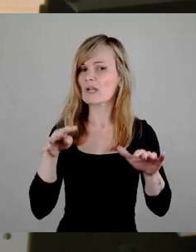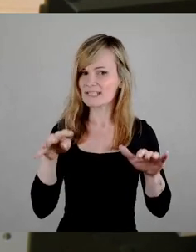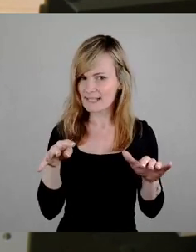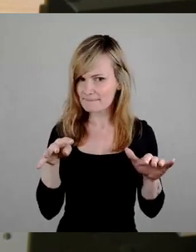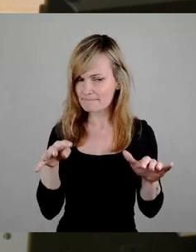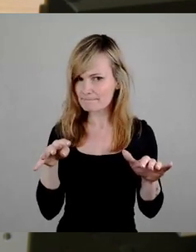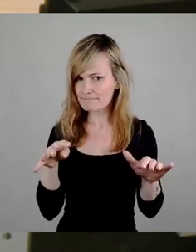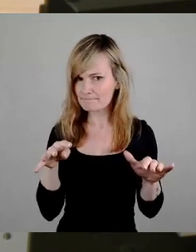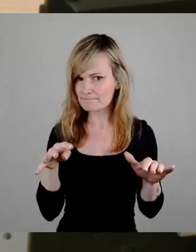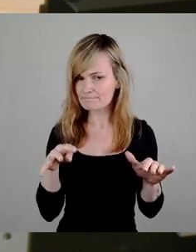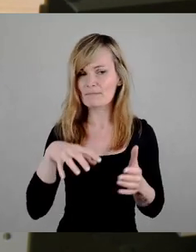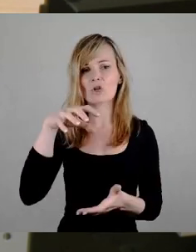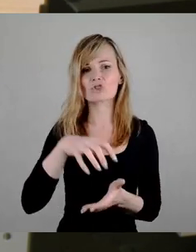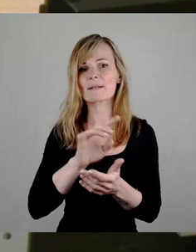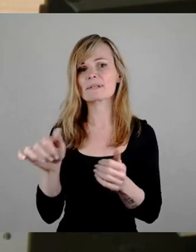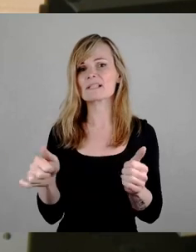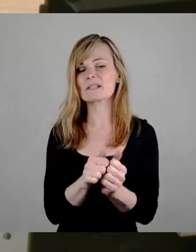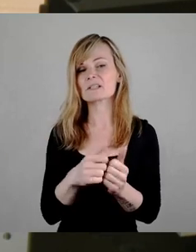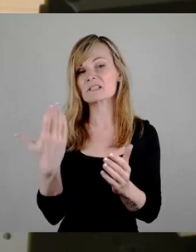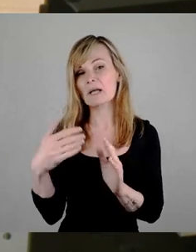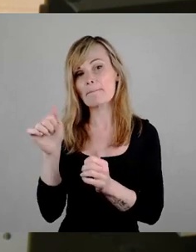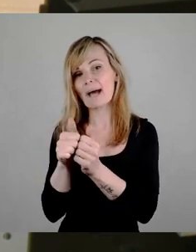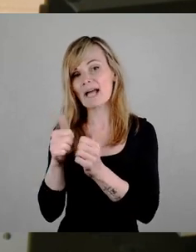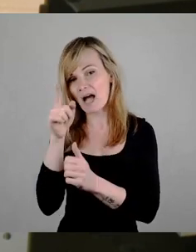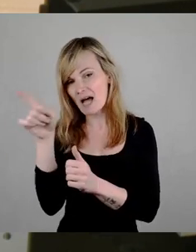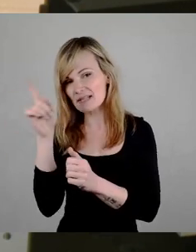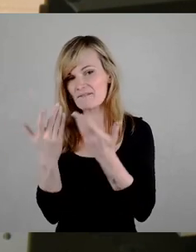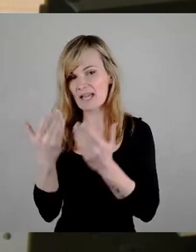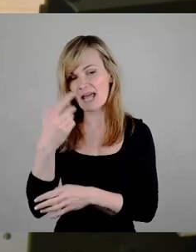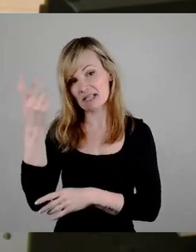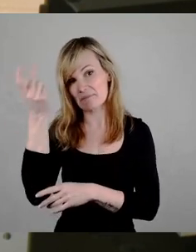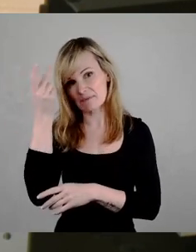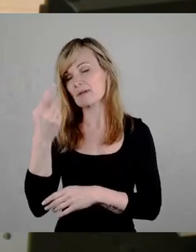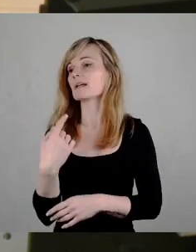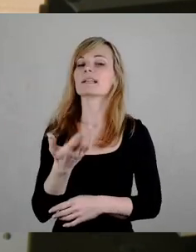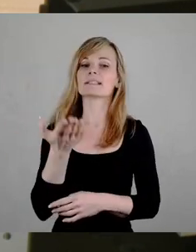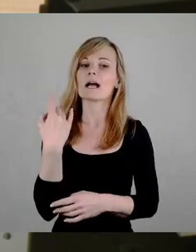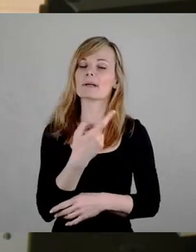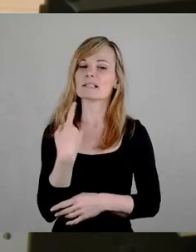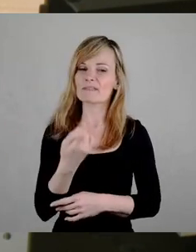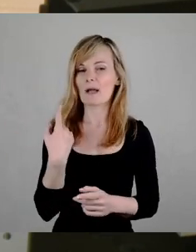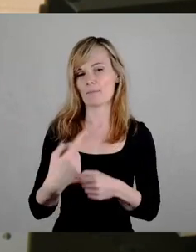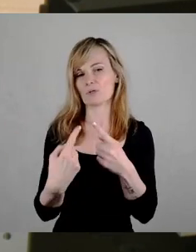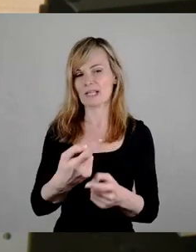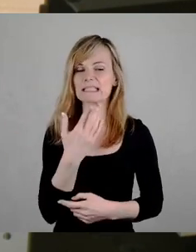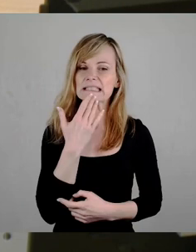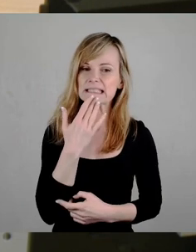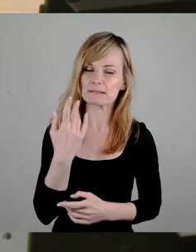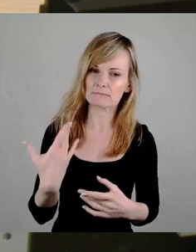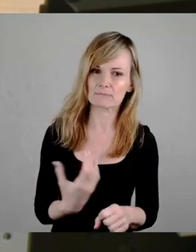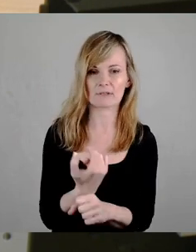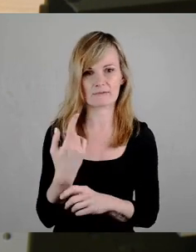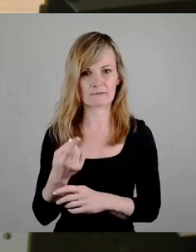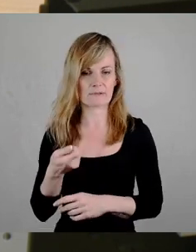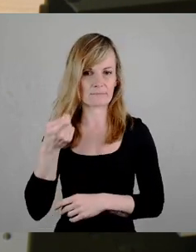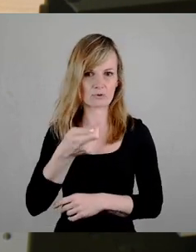die Stadtbezirksbeiräte erinnern sich vielleicht, haben wir in einem durchaus mühsamen Prozess zum Schluss eine finanzielle Bezuschussung aus